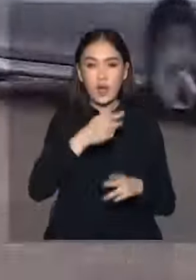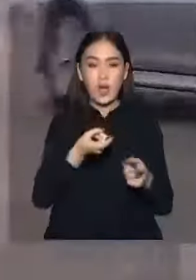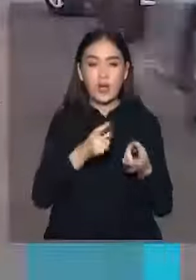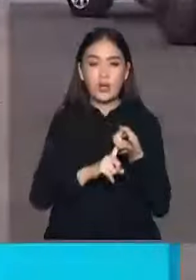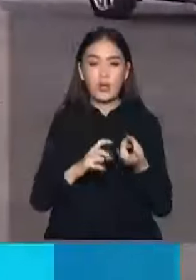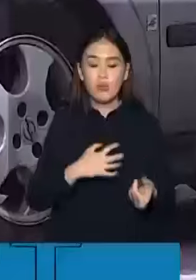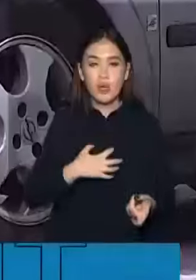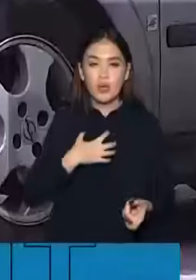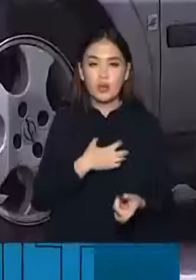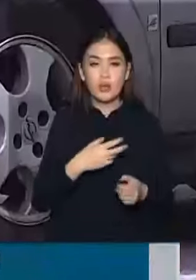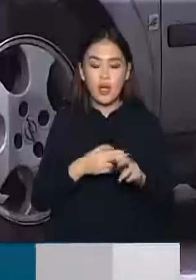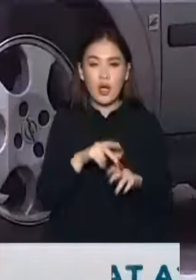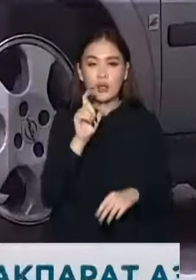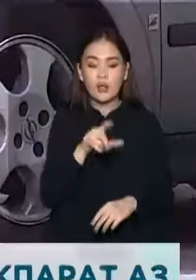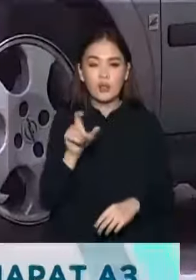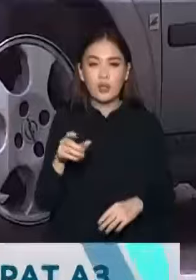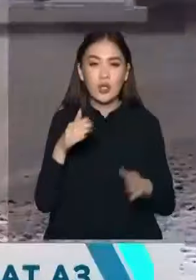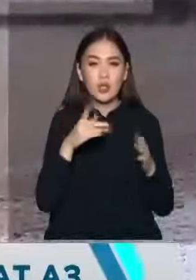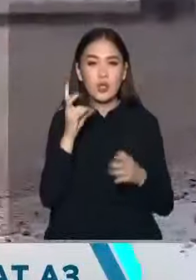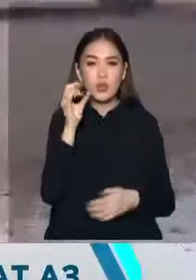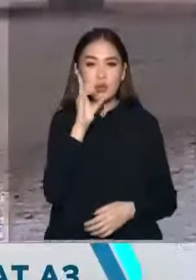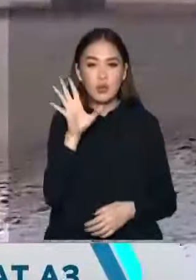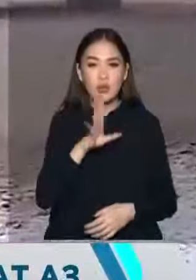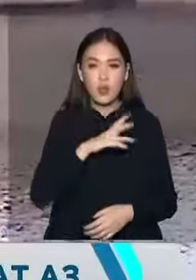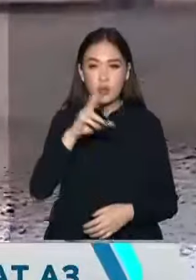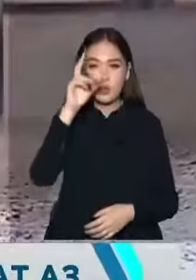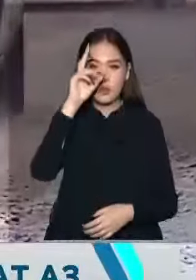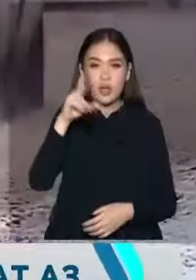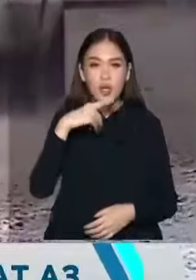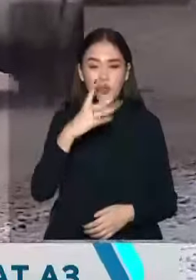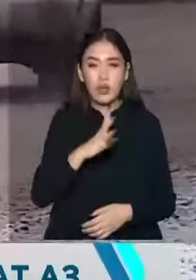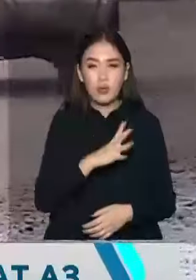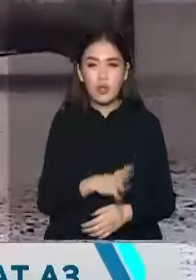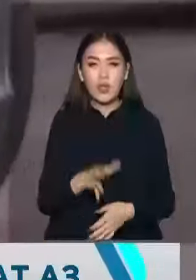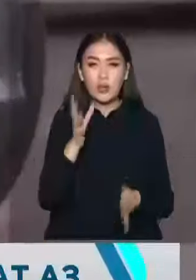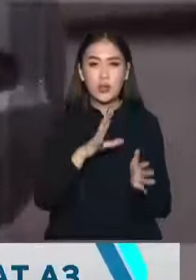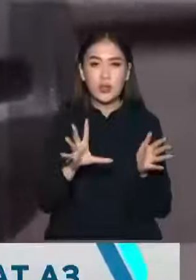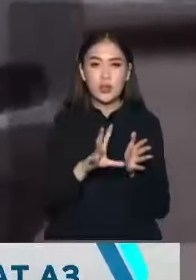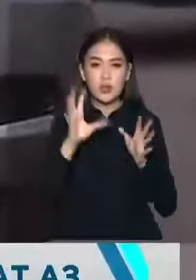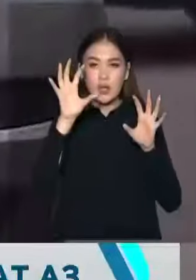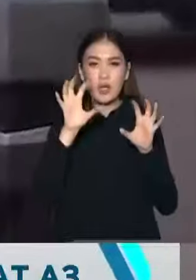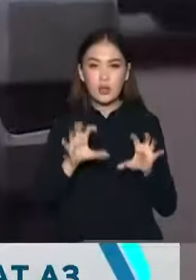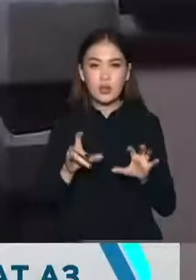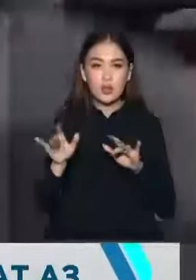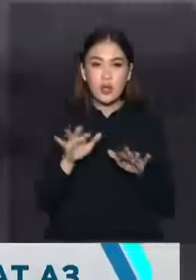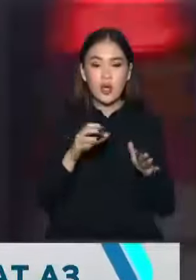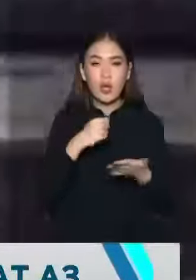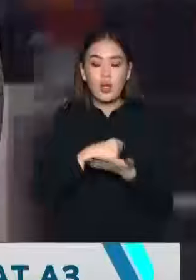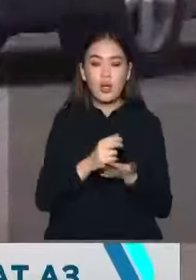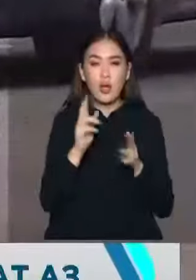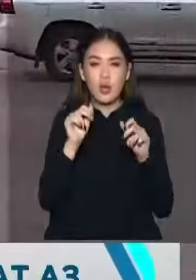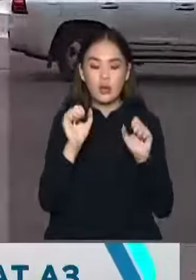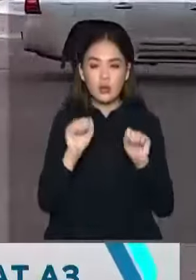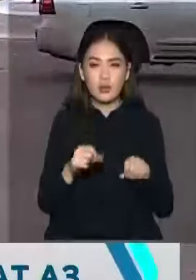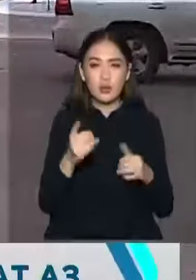маңызды мәліметтер азаматтарға қол жетінді емес деп үкіметті сынға алды. Техниканы заң жүзінде қалай рәсімдеуге болатын,